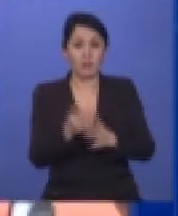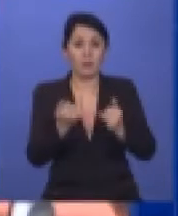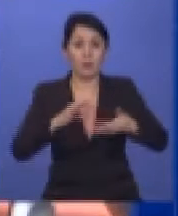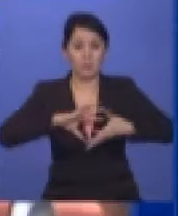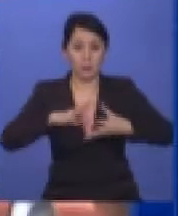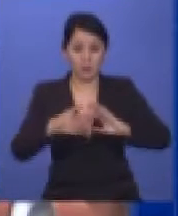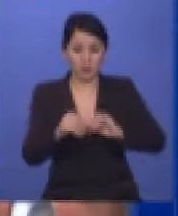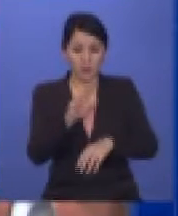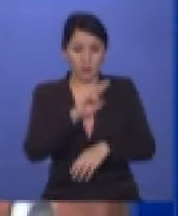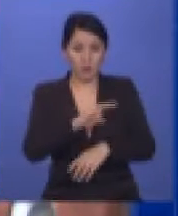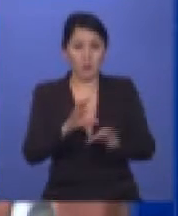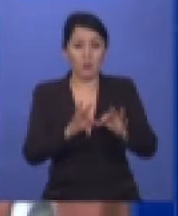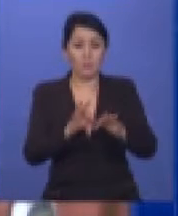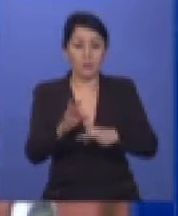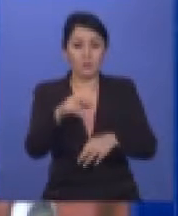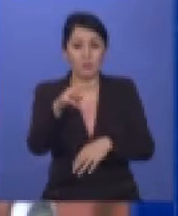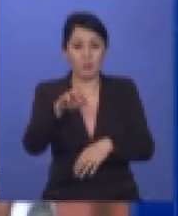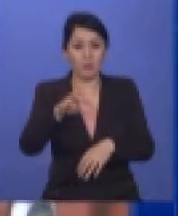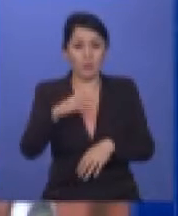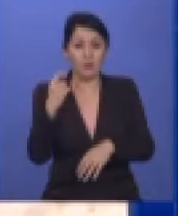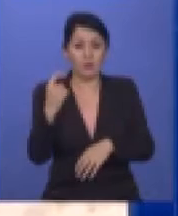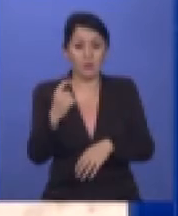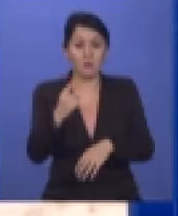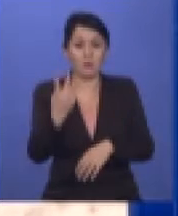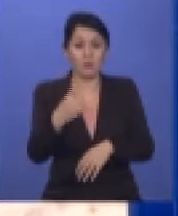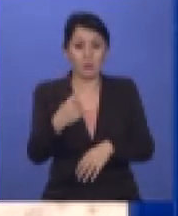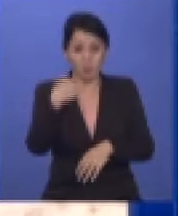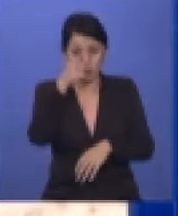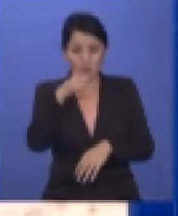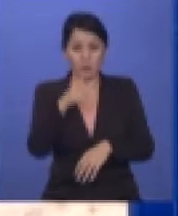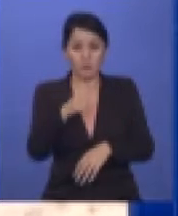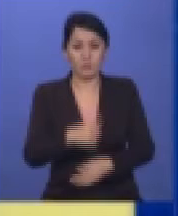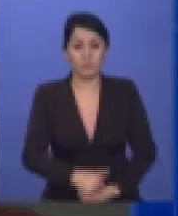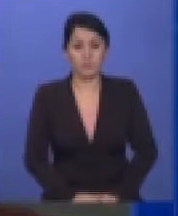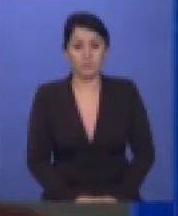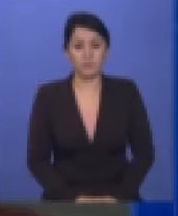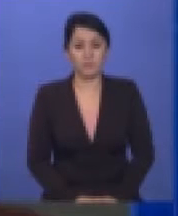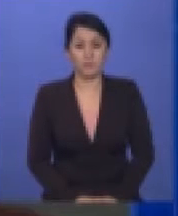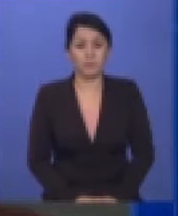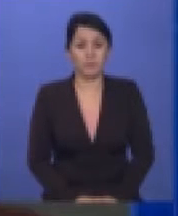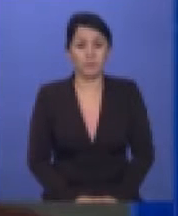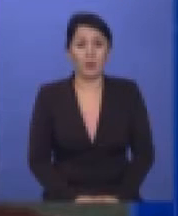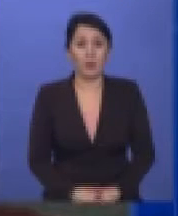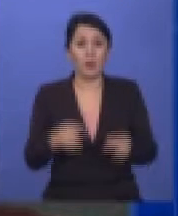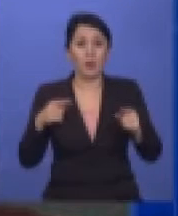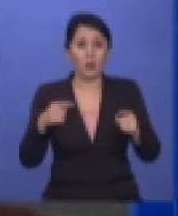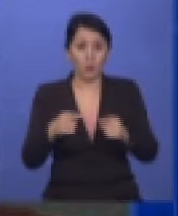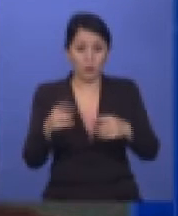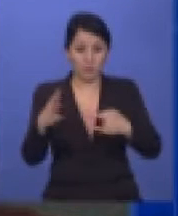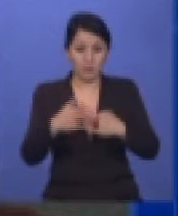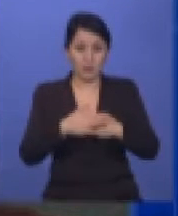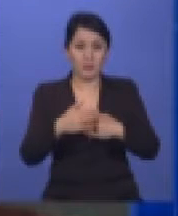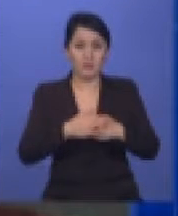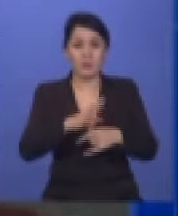подведены итоги работы в сфере жилищно-коммунального хозяйства за 2021 год. К уголовной ответственности